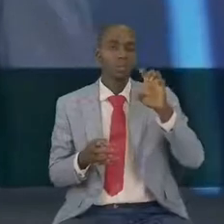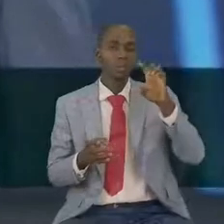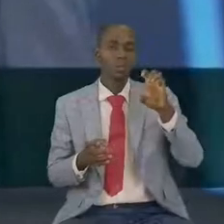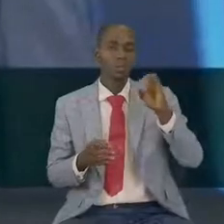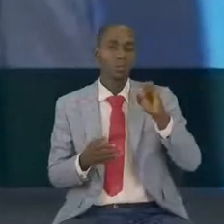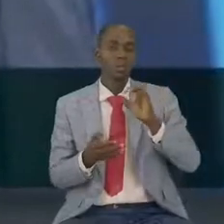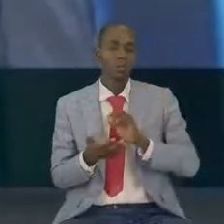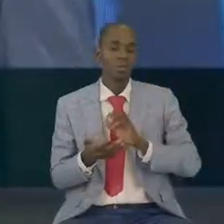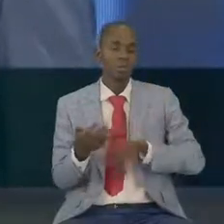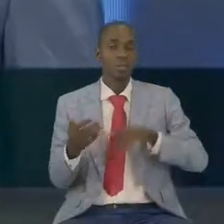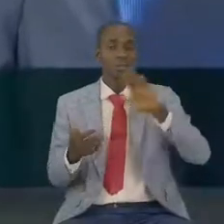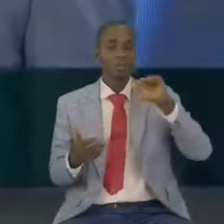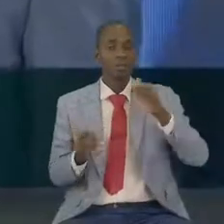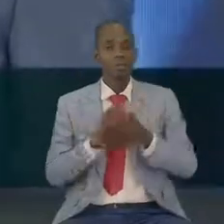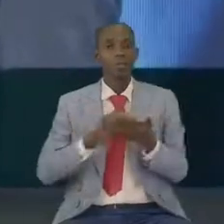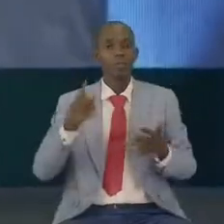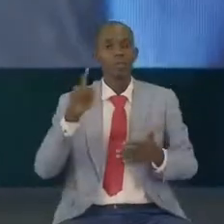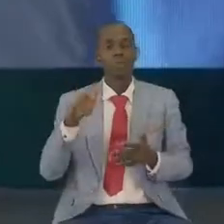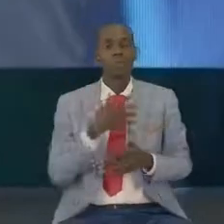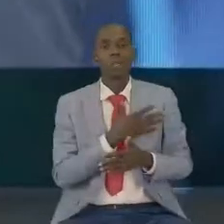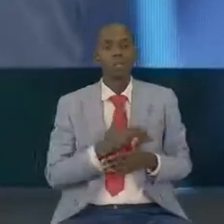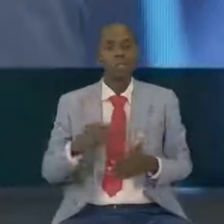Exode 15, 25.